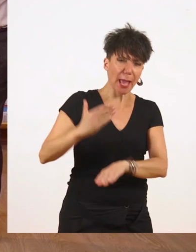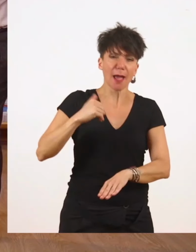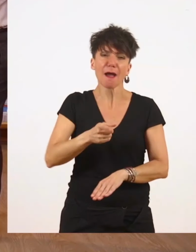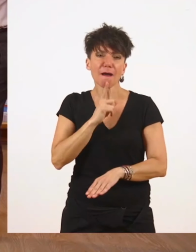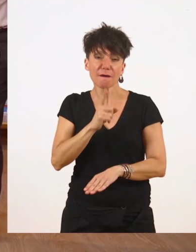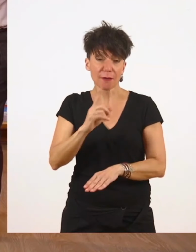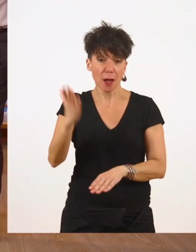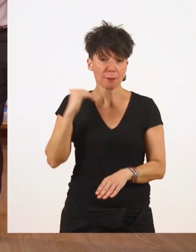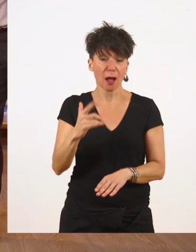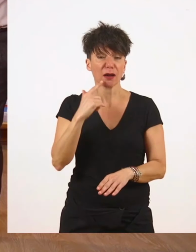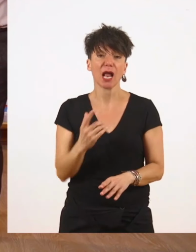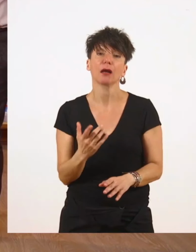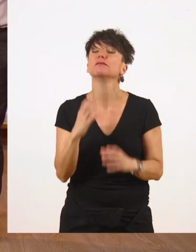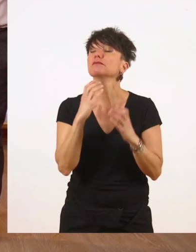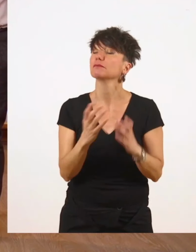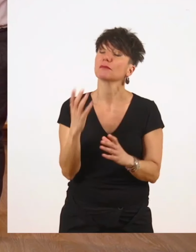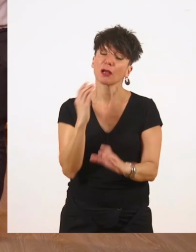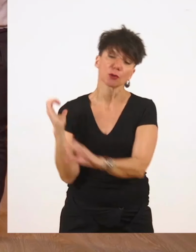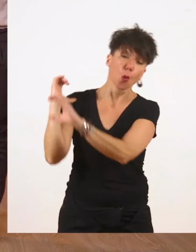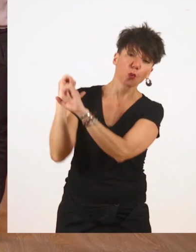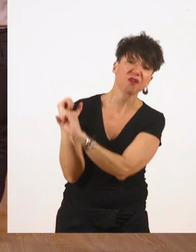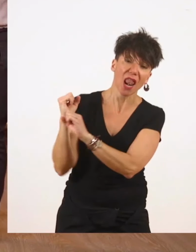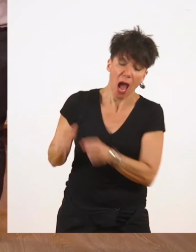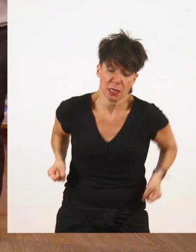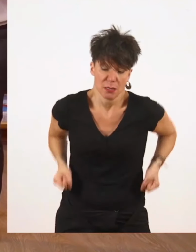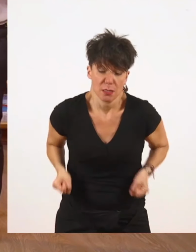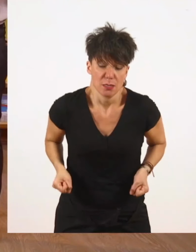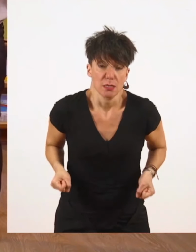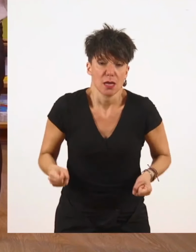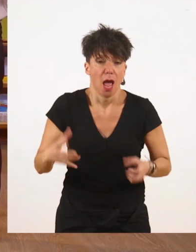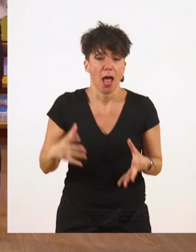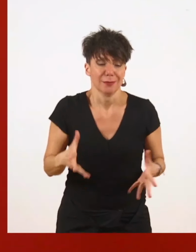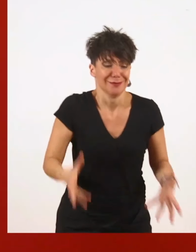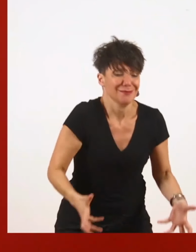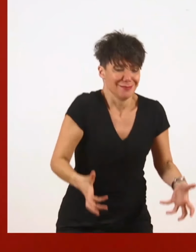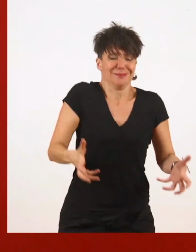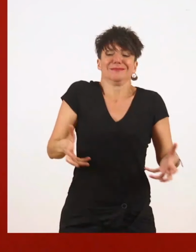Αχθοφόρος. Πάλι με τέτοια ογιακά αχθοφόρο, κάτι πιο ωραίο δεν έχεις να μου βάλεις, περίμενε.